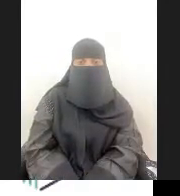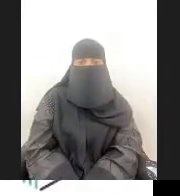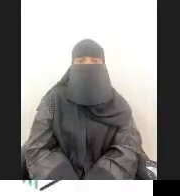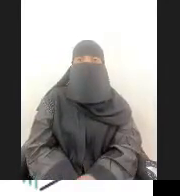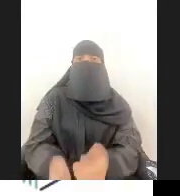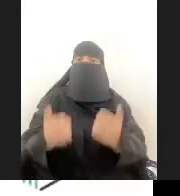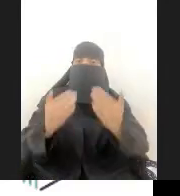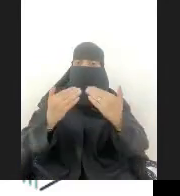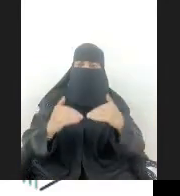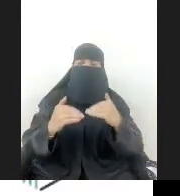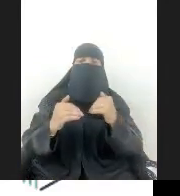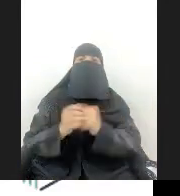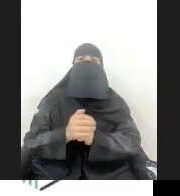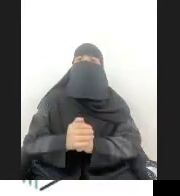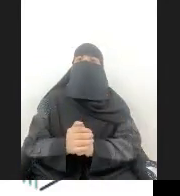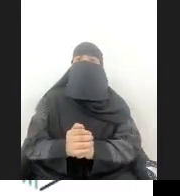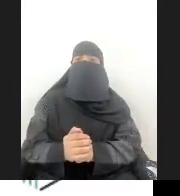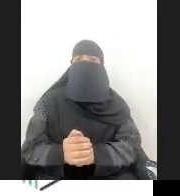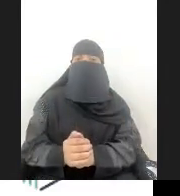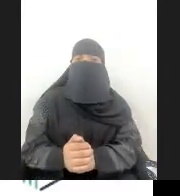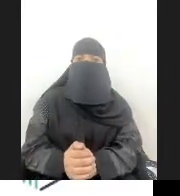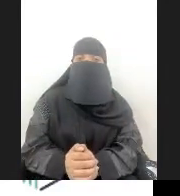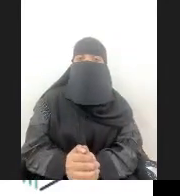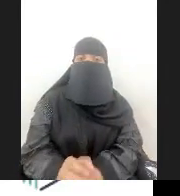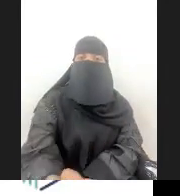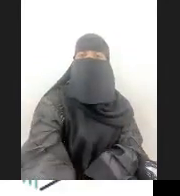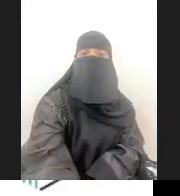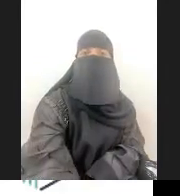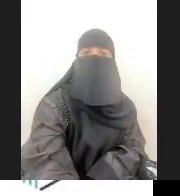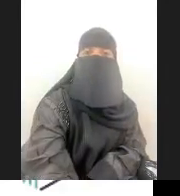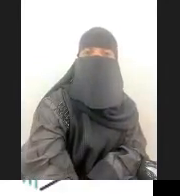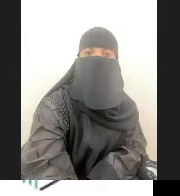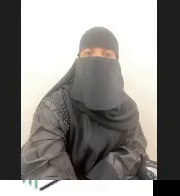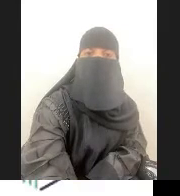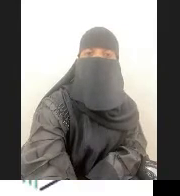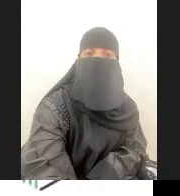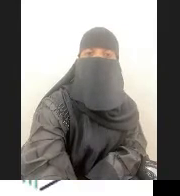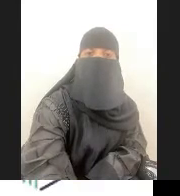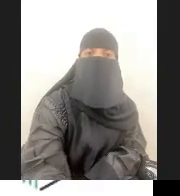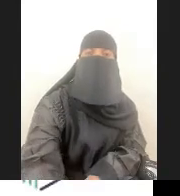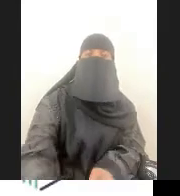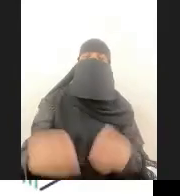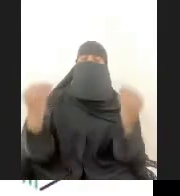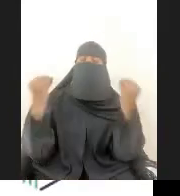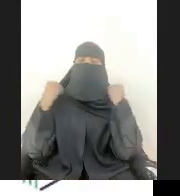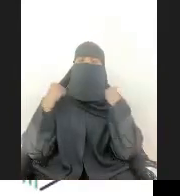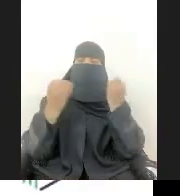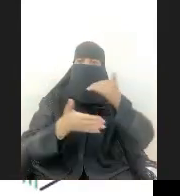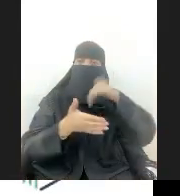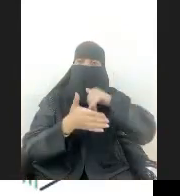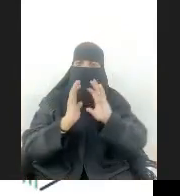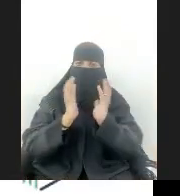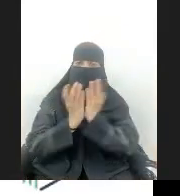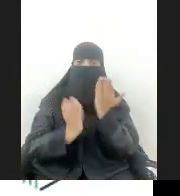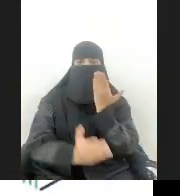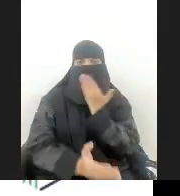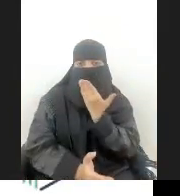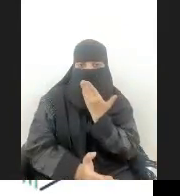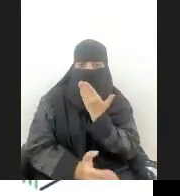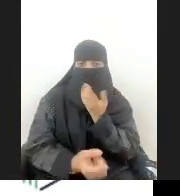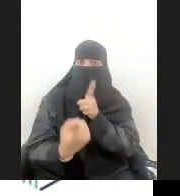خطة الدرس، وهل المرحلة الثالثة الأنشطة لداخل الفصل الدراسي الفيس تو